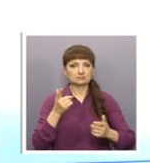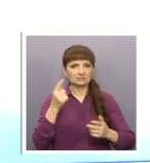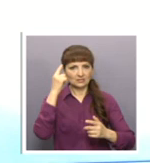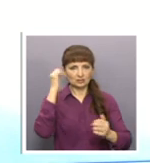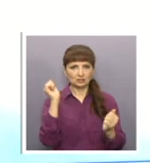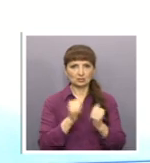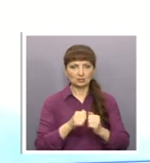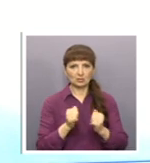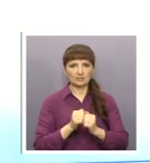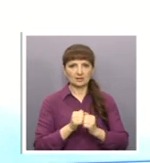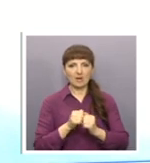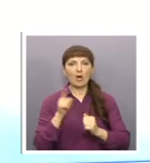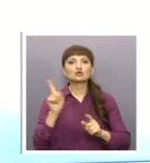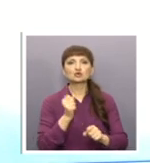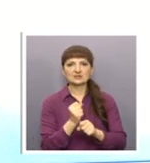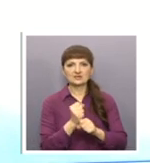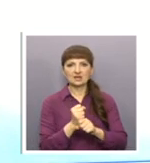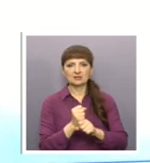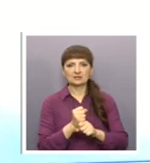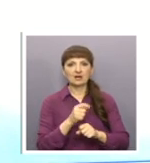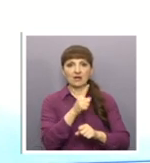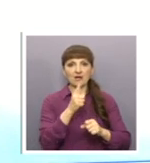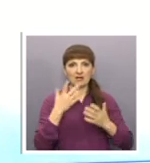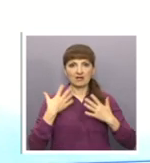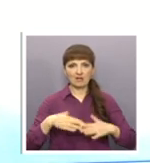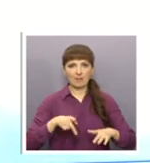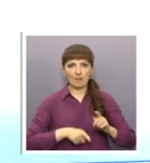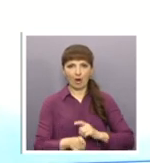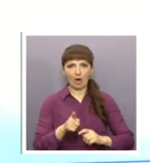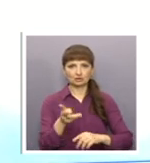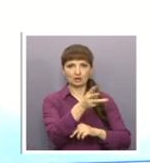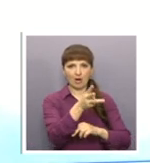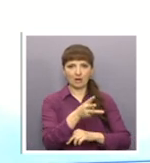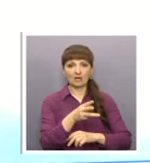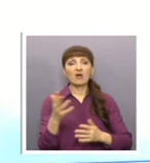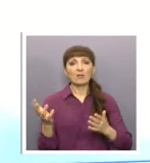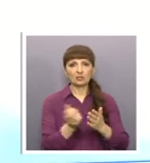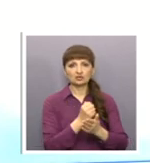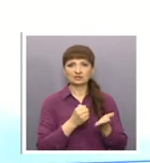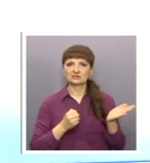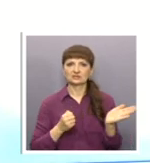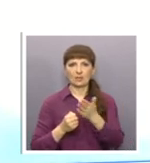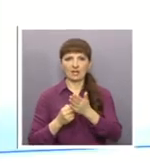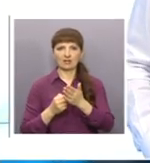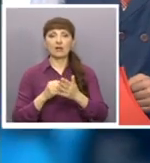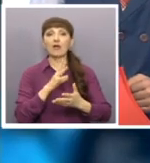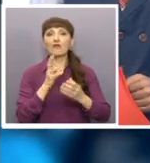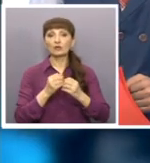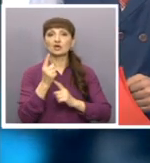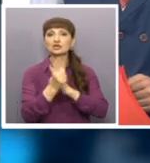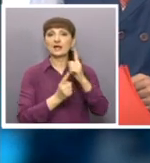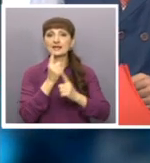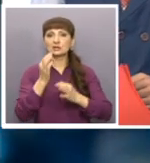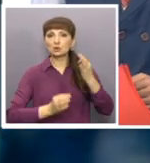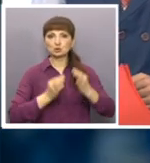будет сказать, безумие, облить человека в форме мочой, за что, собственно, и получил в ответ шапалах. И вот жесказганский